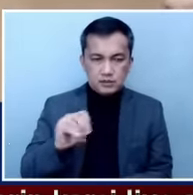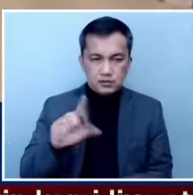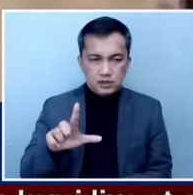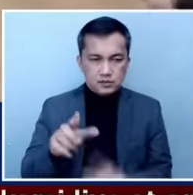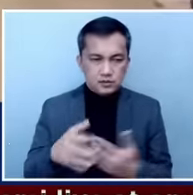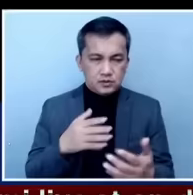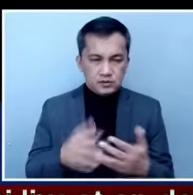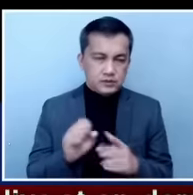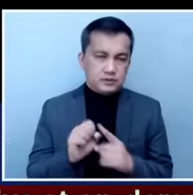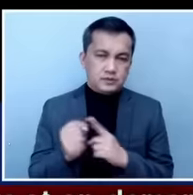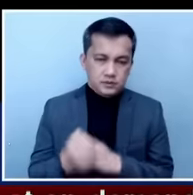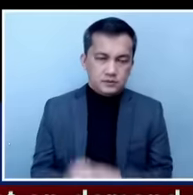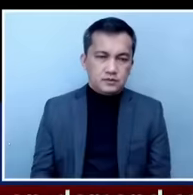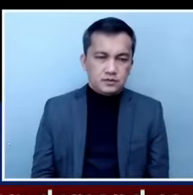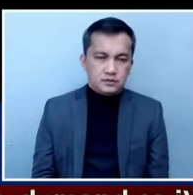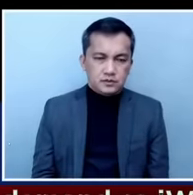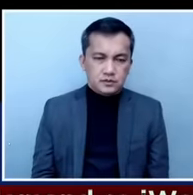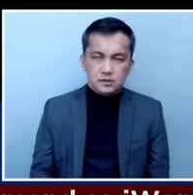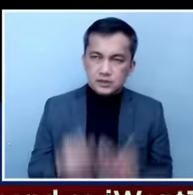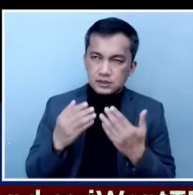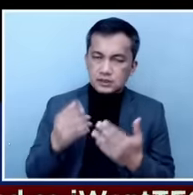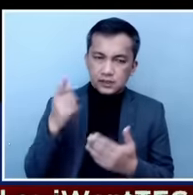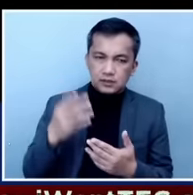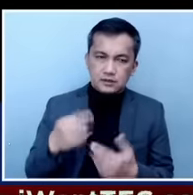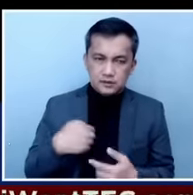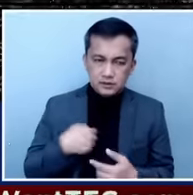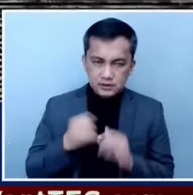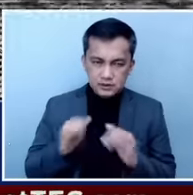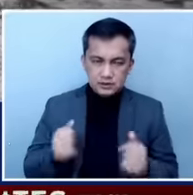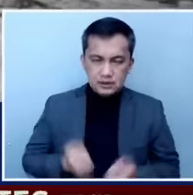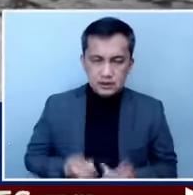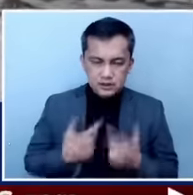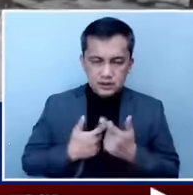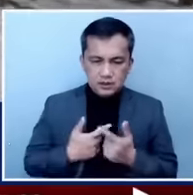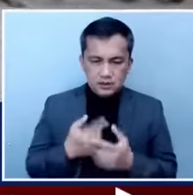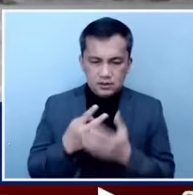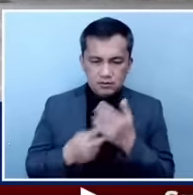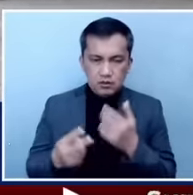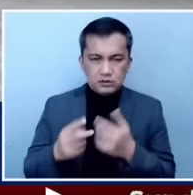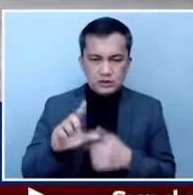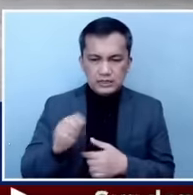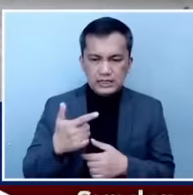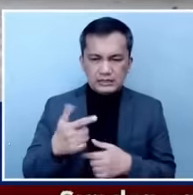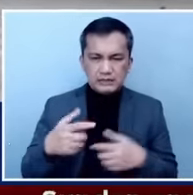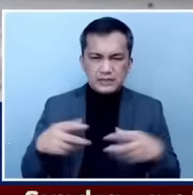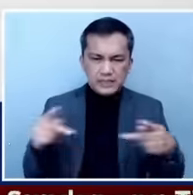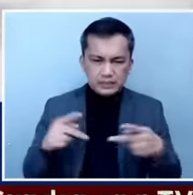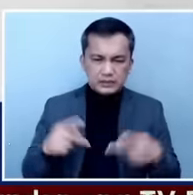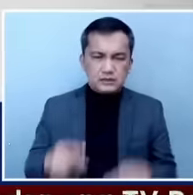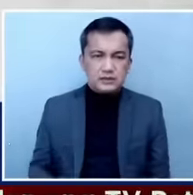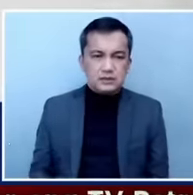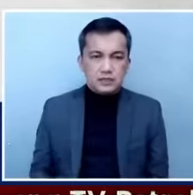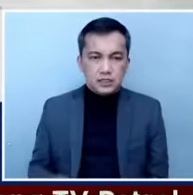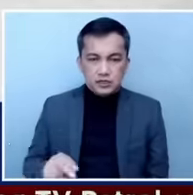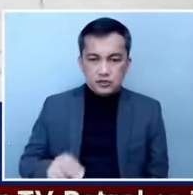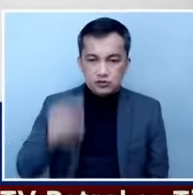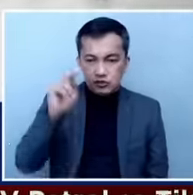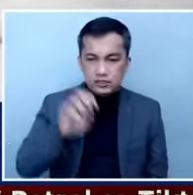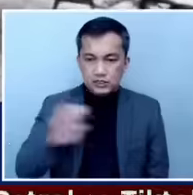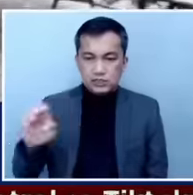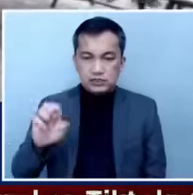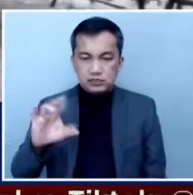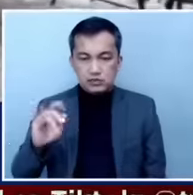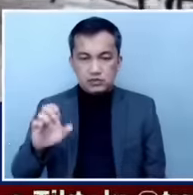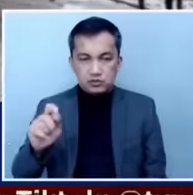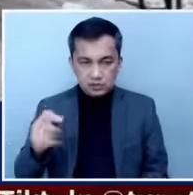ng sitwasyon. Thank God I'm still alive. Both of my legs still swollen. Sa Northern East Coast, natapos na ang